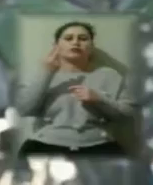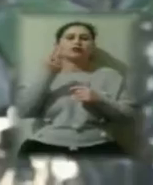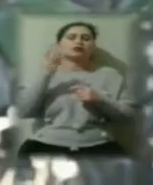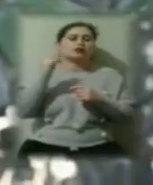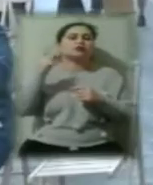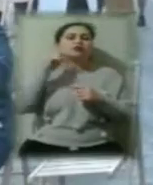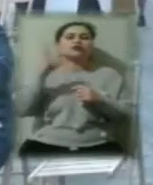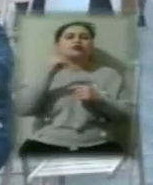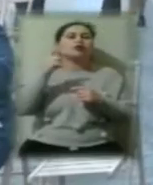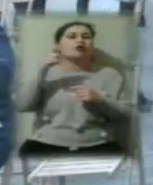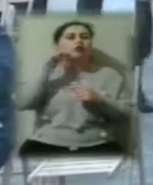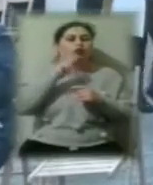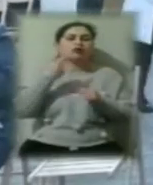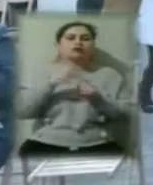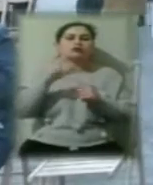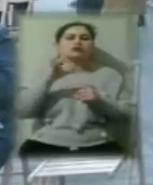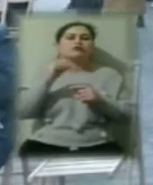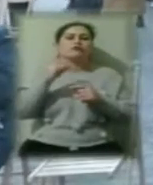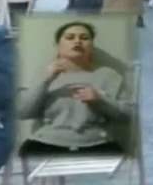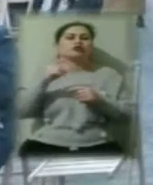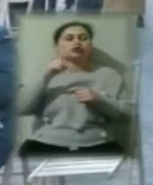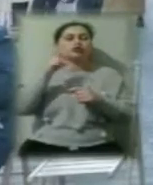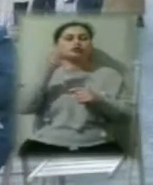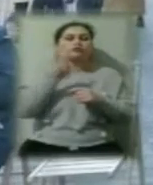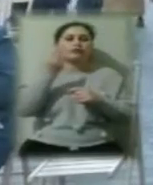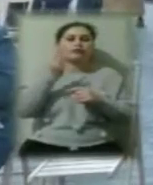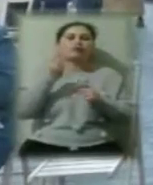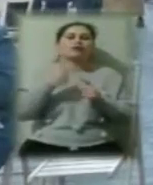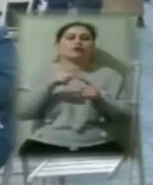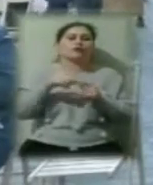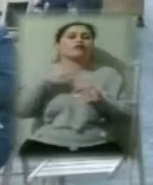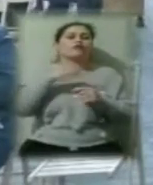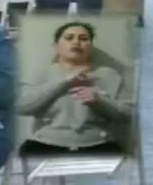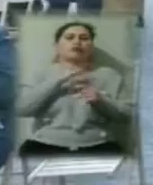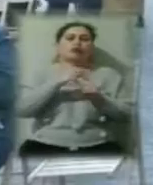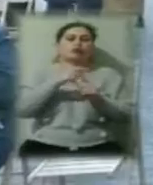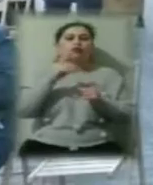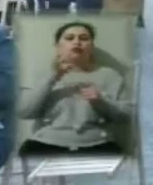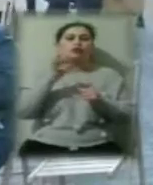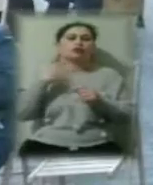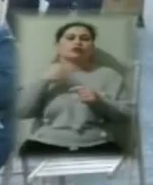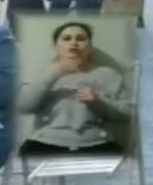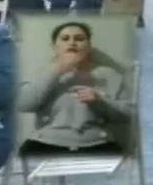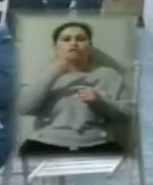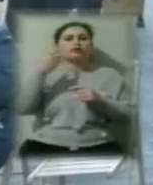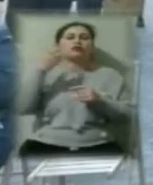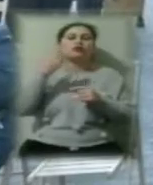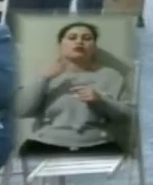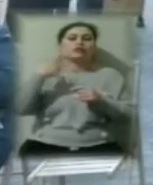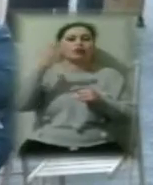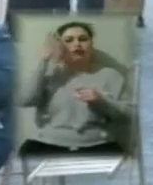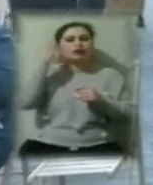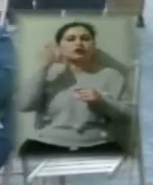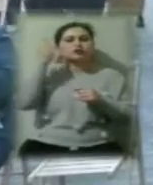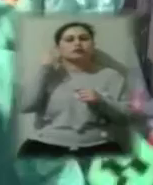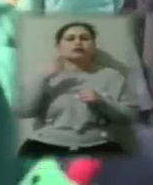України це символічні кольори, і я сьогодні використала саме ці кольори, і також, щоб підчеркнути